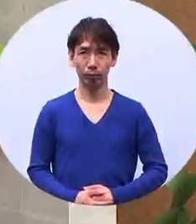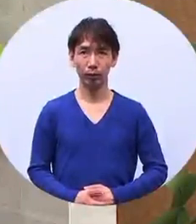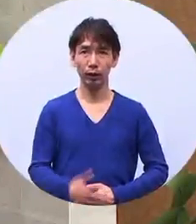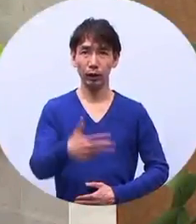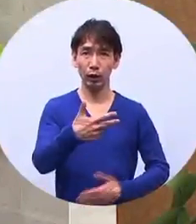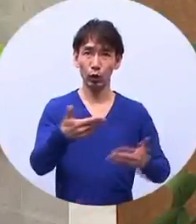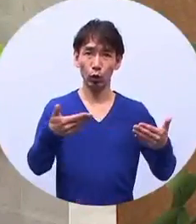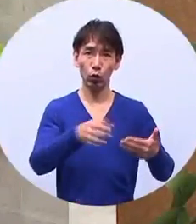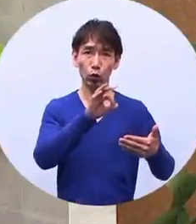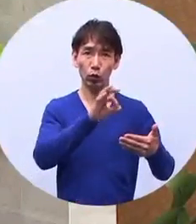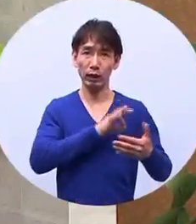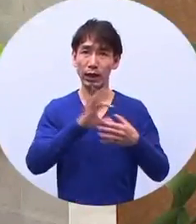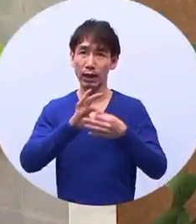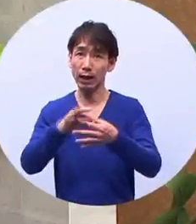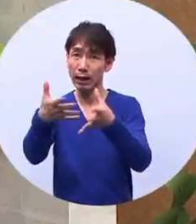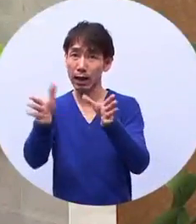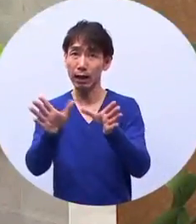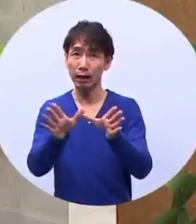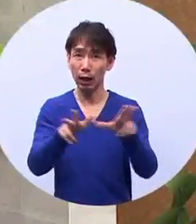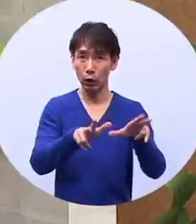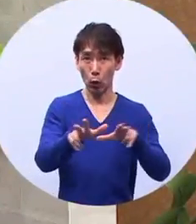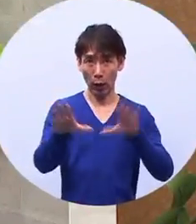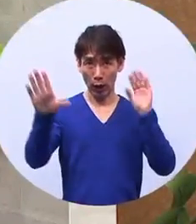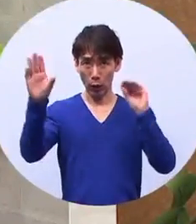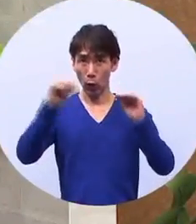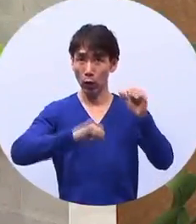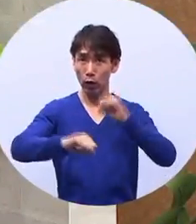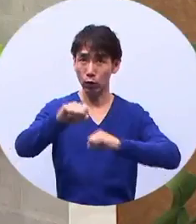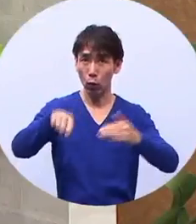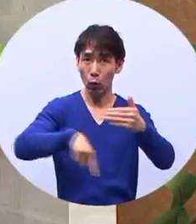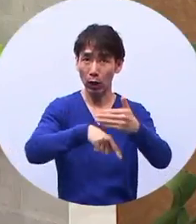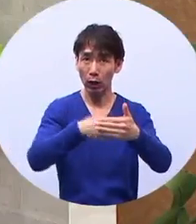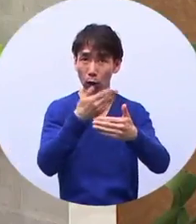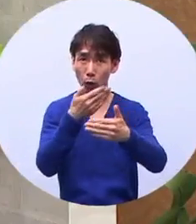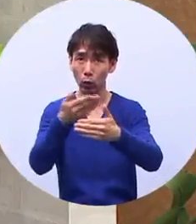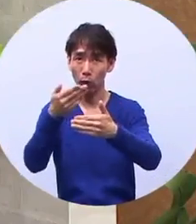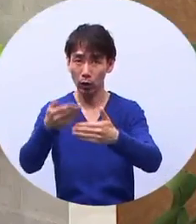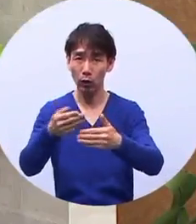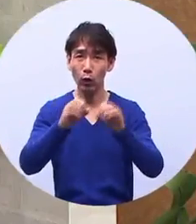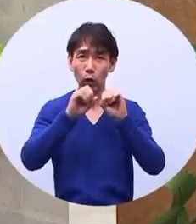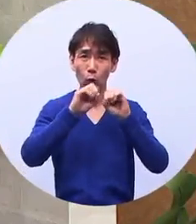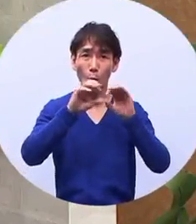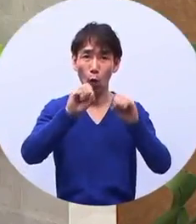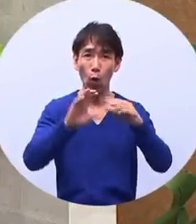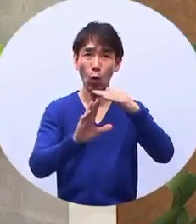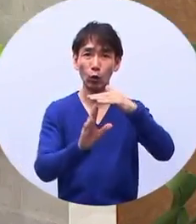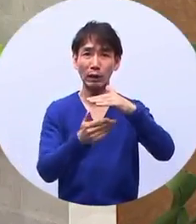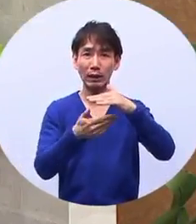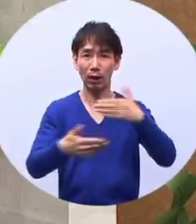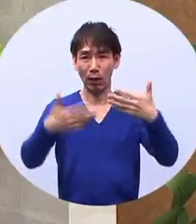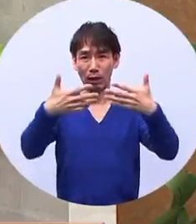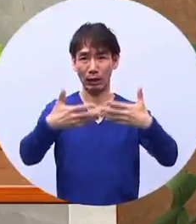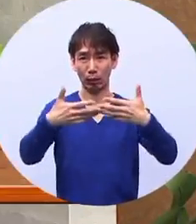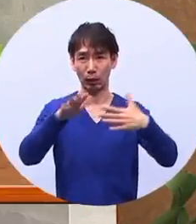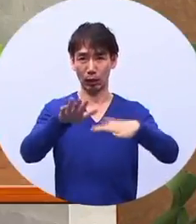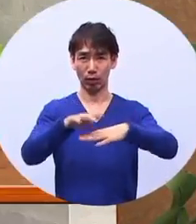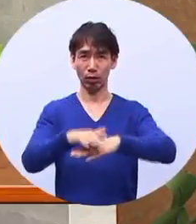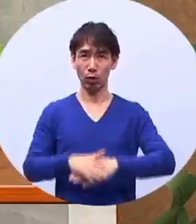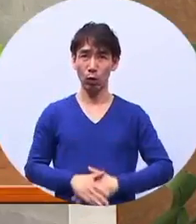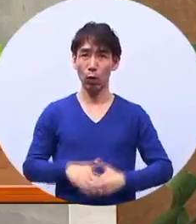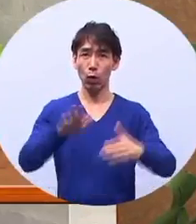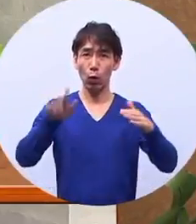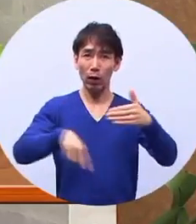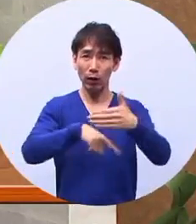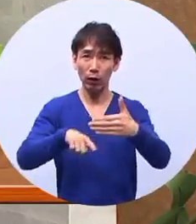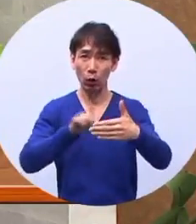市の職員や関連団体の方から行政情報や活動内容について伺う広報藤沢 TV のコーナーです。今回は